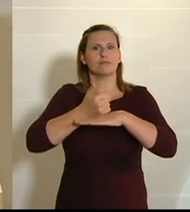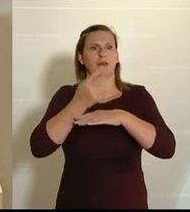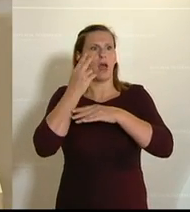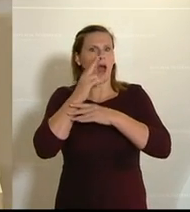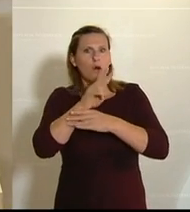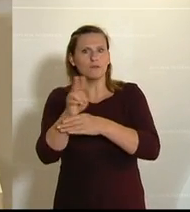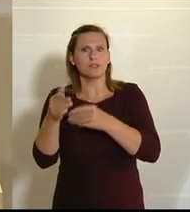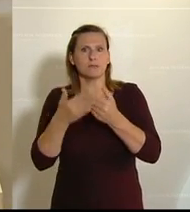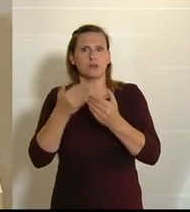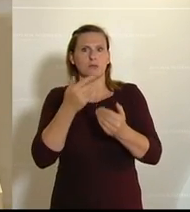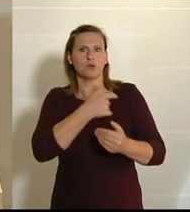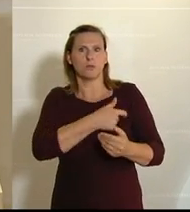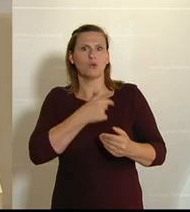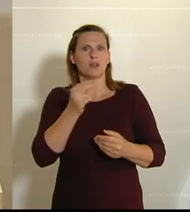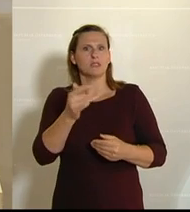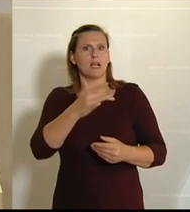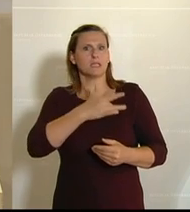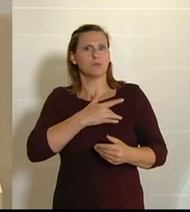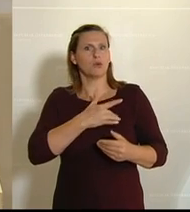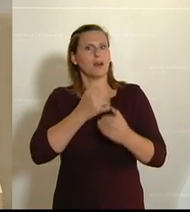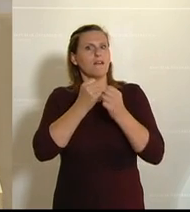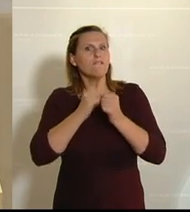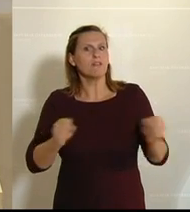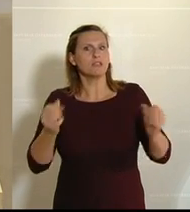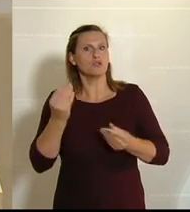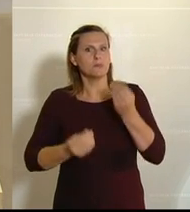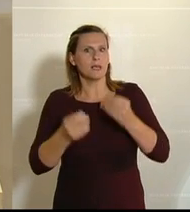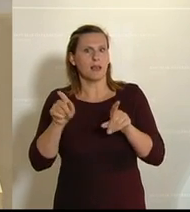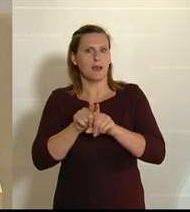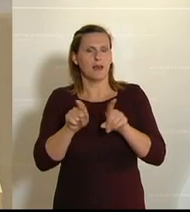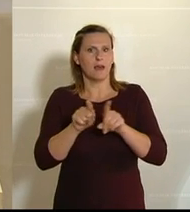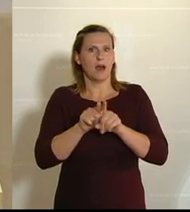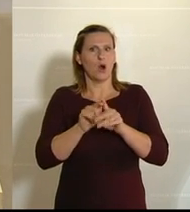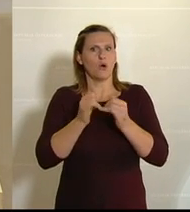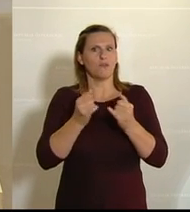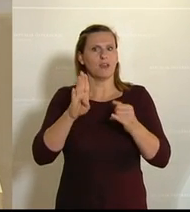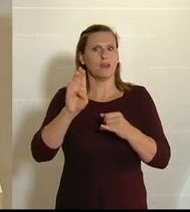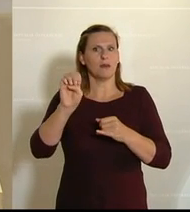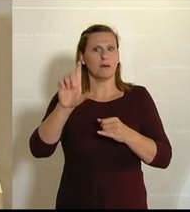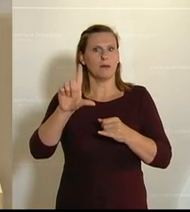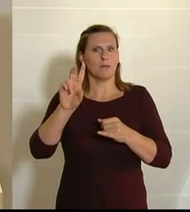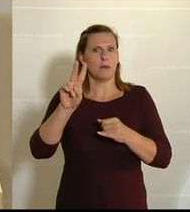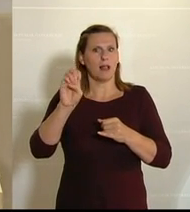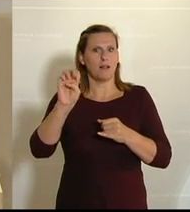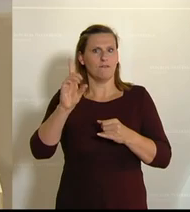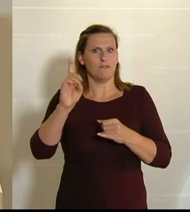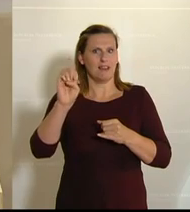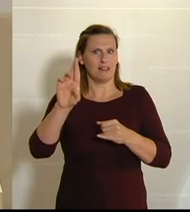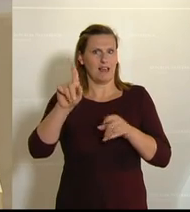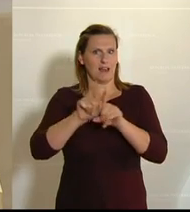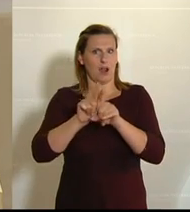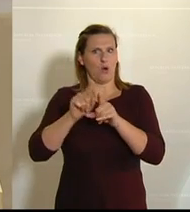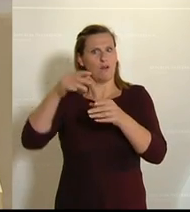Gremien, wie zum Beispiel bei den Salzburger Festspielen oder auch zuletzt im Kuratorium des Belvedere. Ich glaube, mit dieser